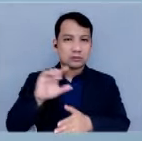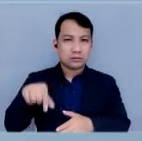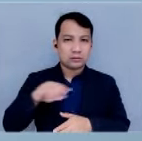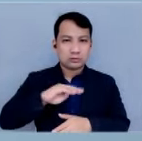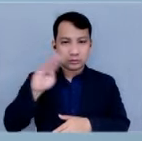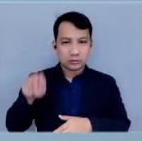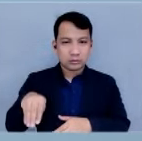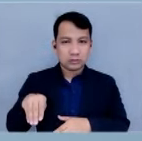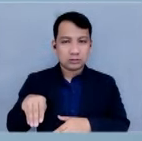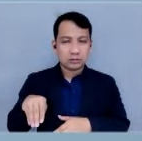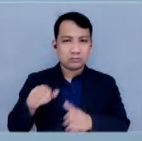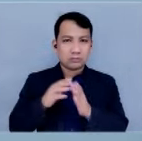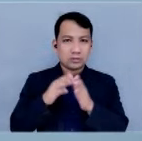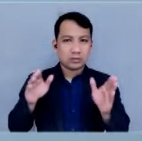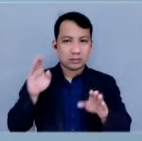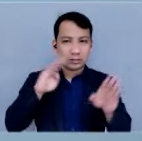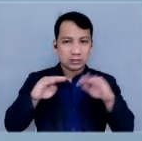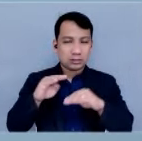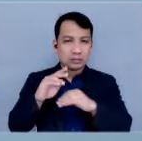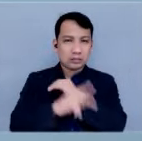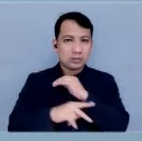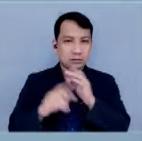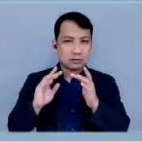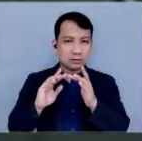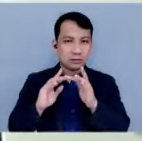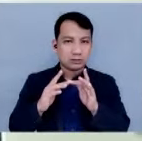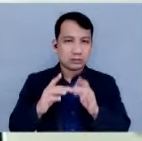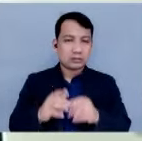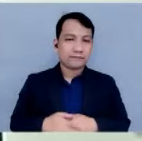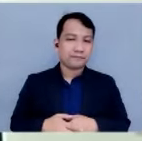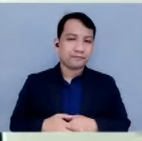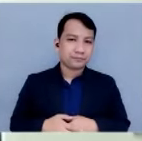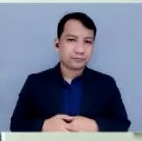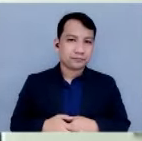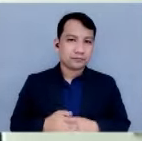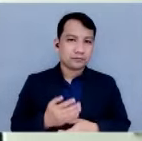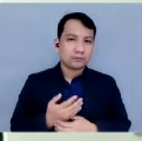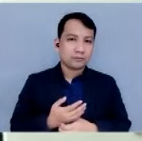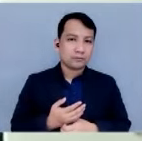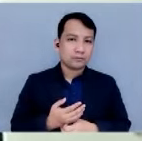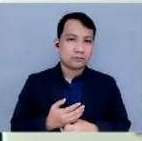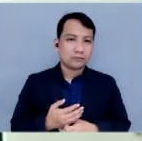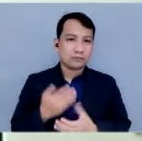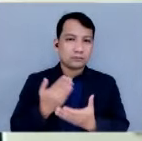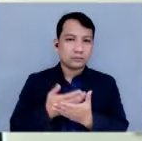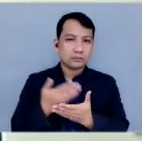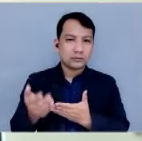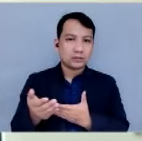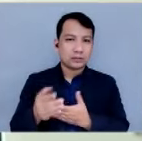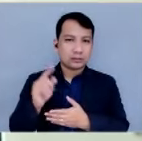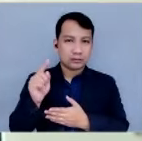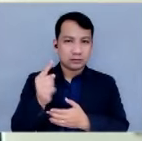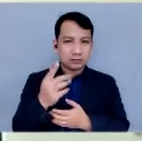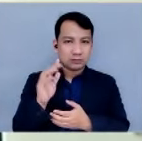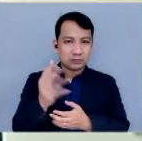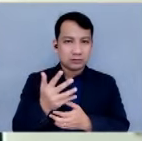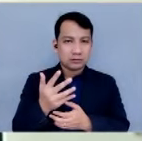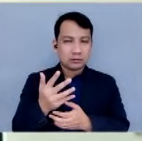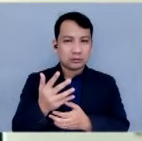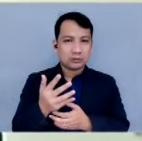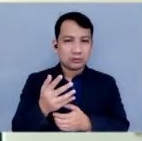kahit malaking problema sa probinsya ang internet connection. Bumibili pa kami ng mga piso-piso, 5 piso at 30